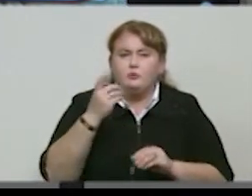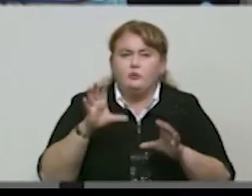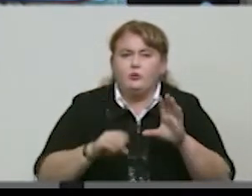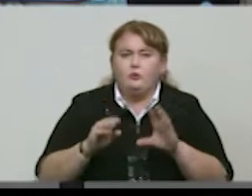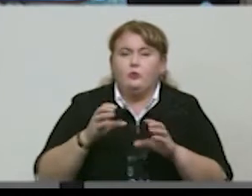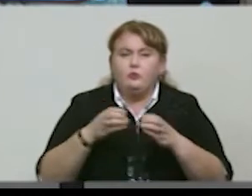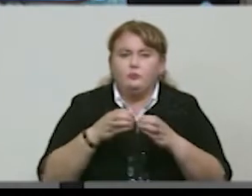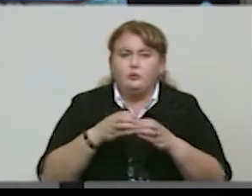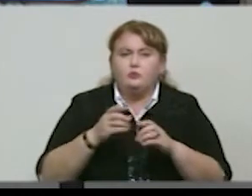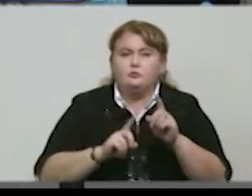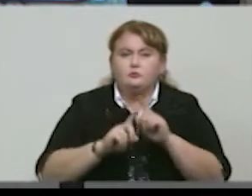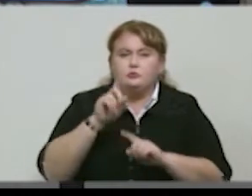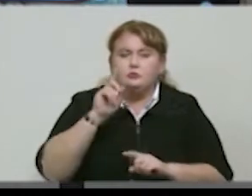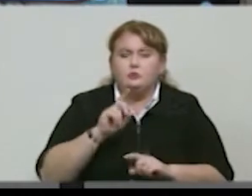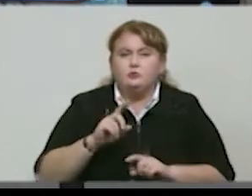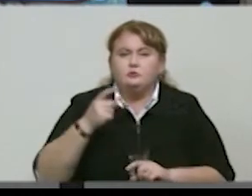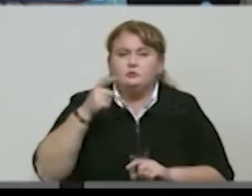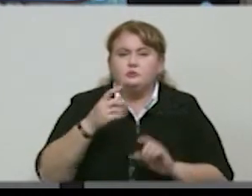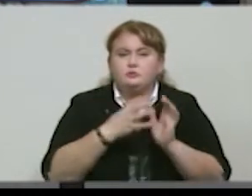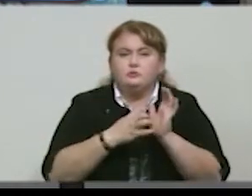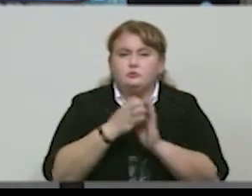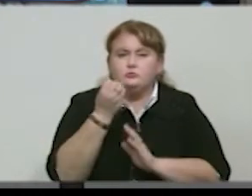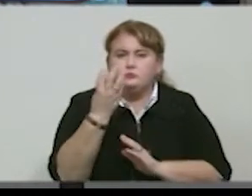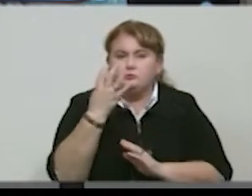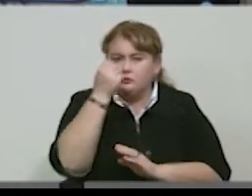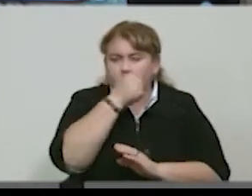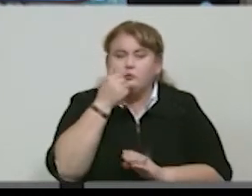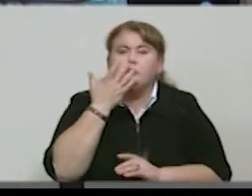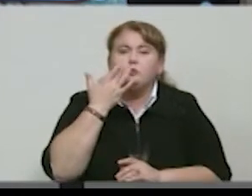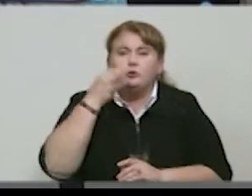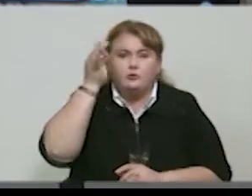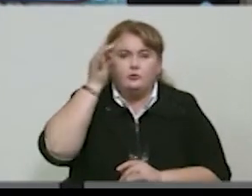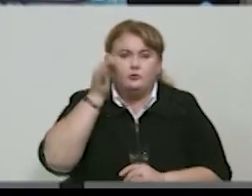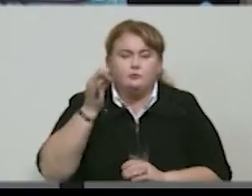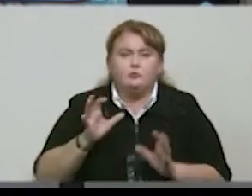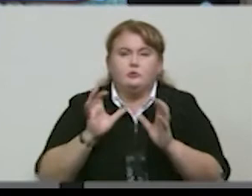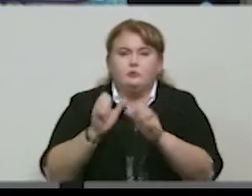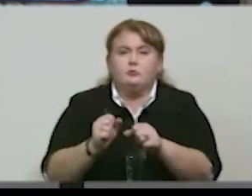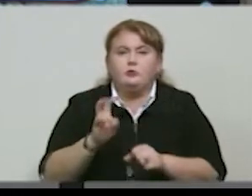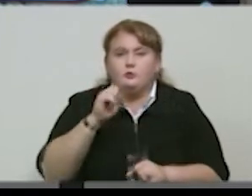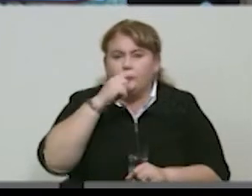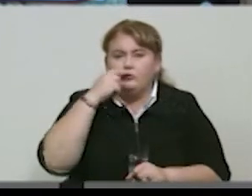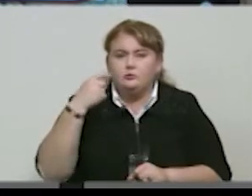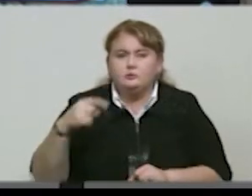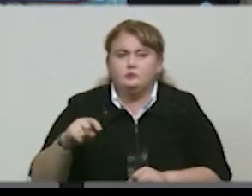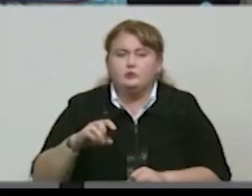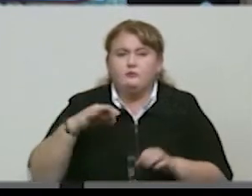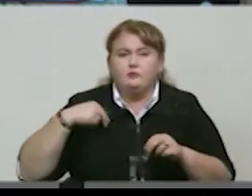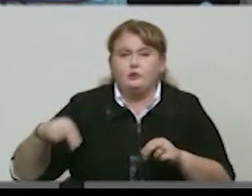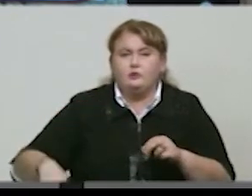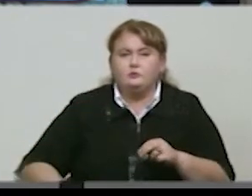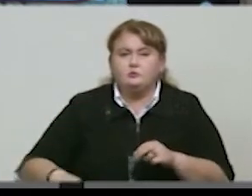кампания началась именно в 1914 году, когда Германия напала на Россию,